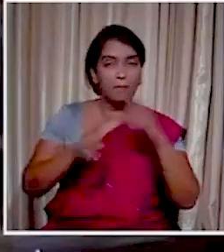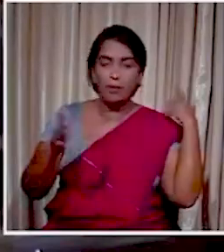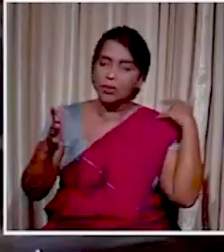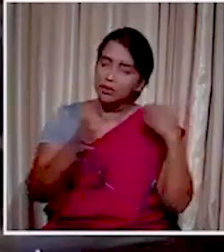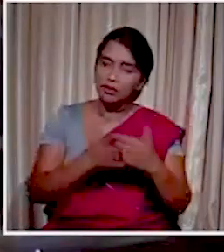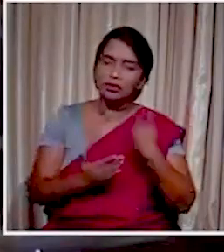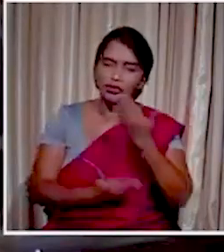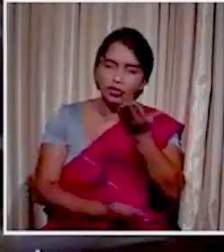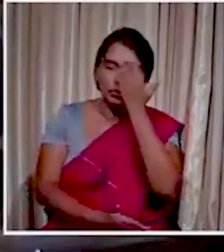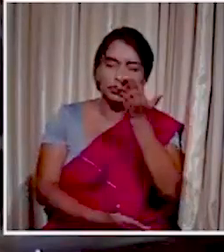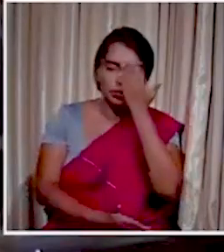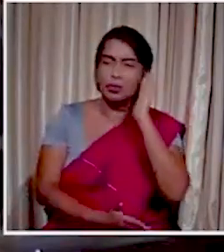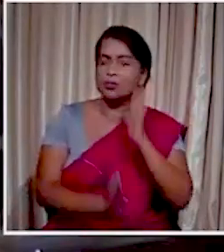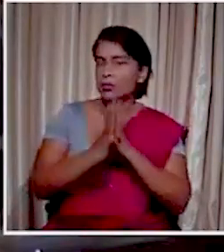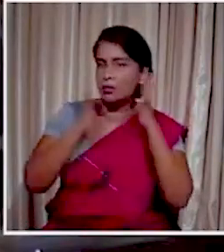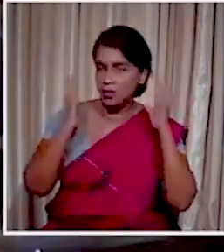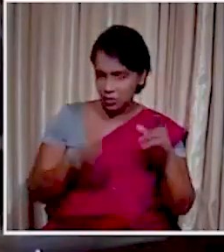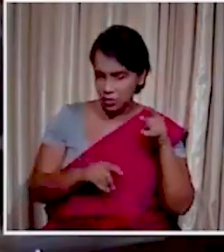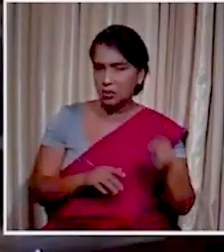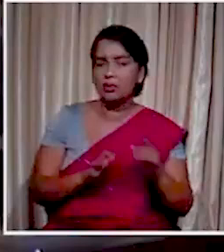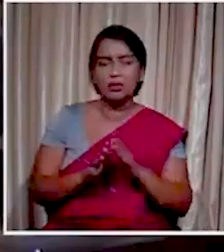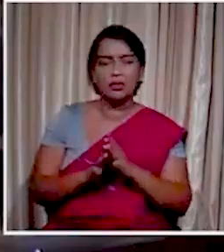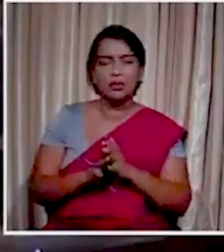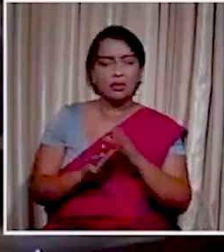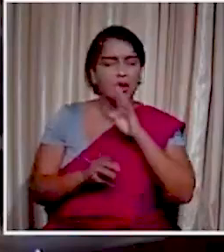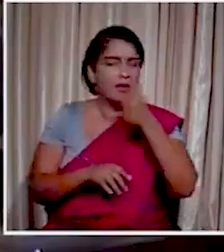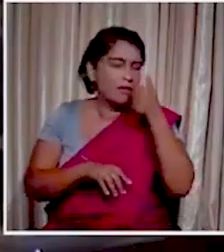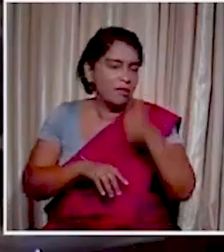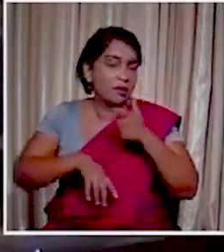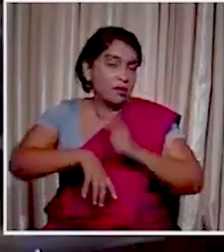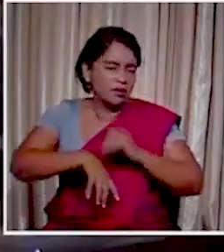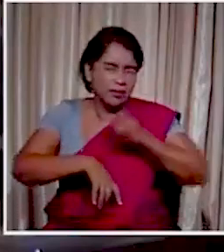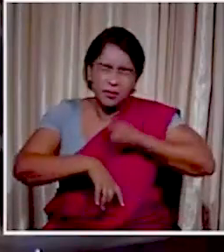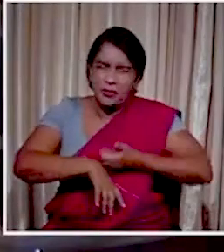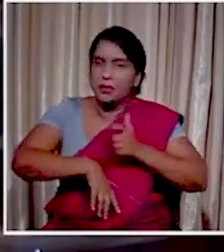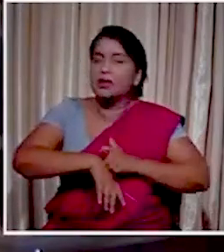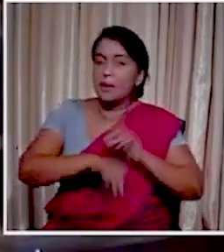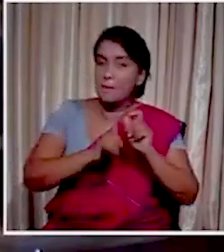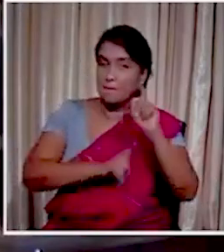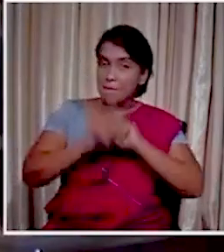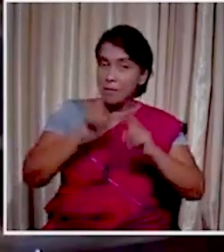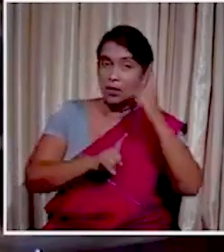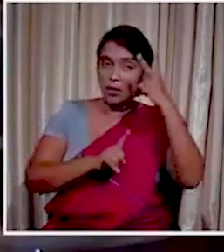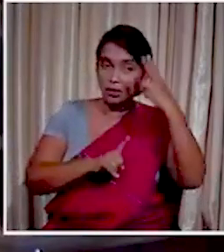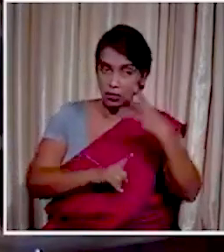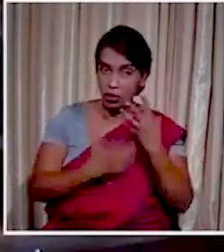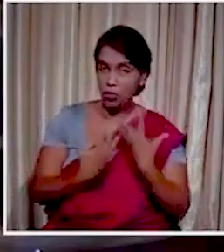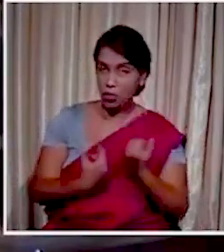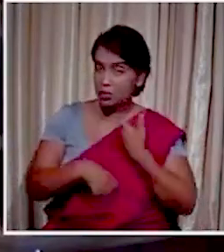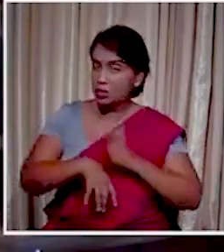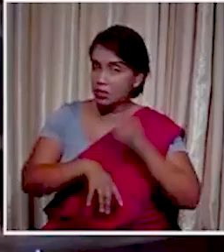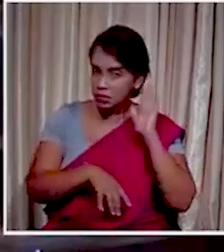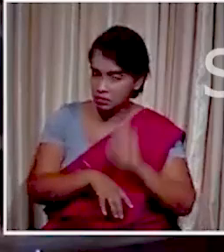ඇතිතරම් දැක තිබෙනවා ඉතාමත් තීරණාත්මක අවස්ථාවන් හිදී පාර්ලිමේන්තේ 3න් 2ක් අවස්තු අවස්ථාවන්